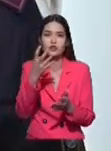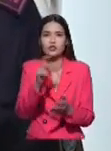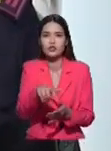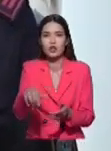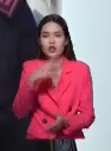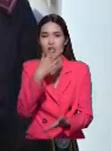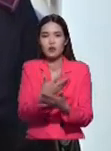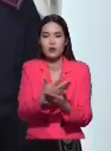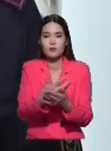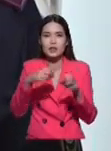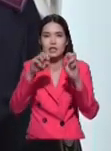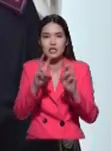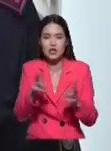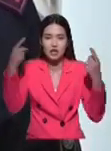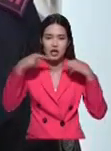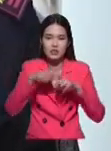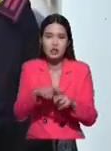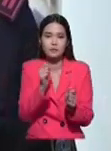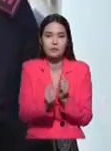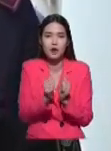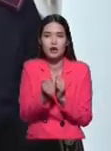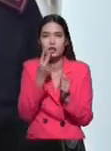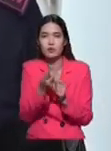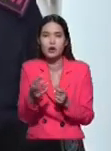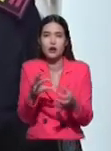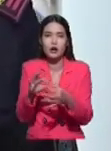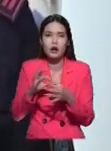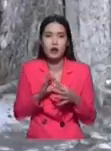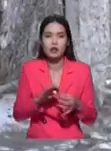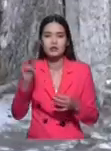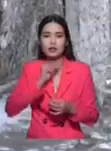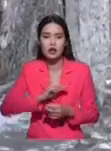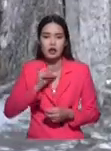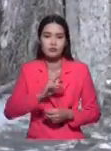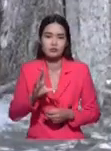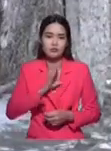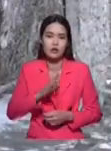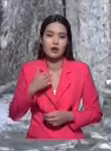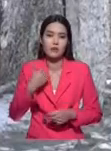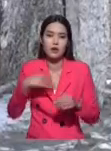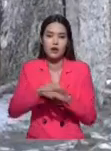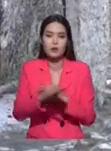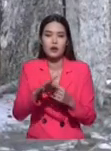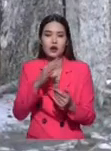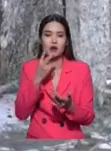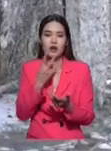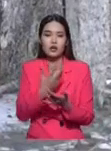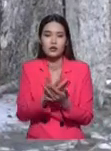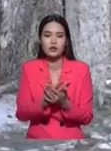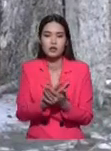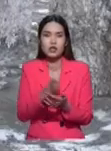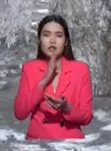единиц техники. Плюс ко всему поиски были осложнены ураганным ветром. Я пошла участвовать в поисках девочки